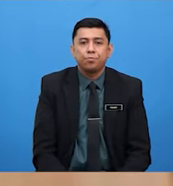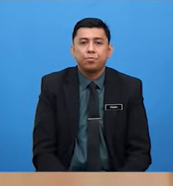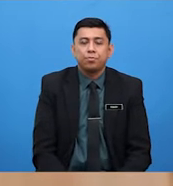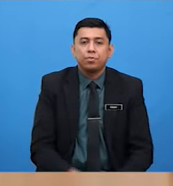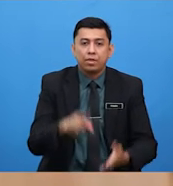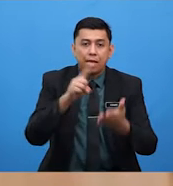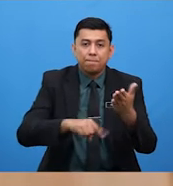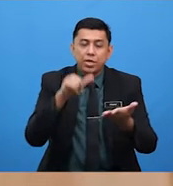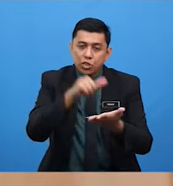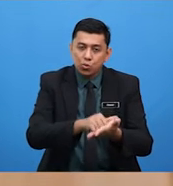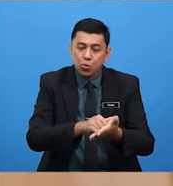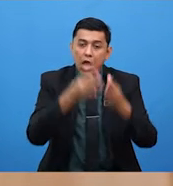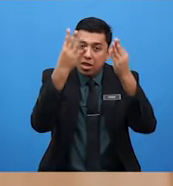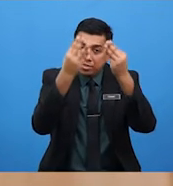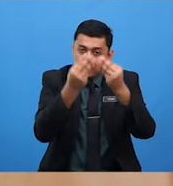Apa itu resapan?